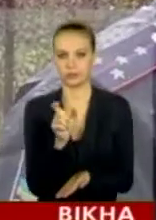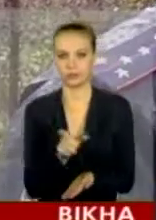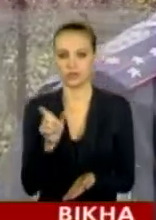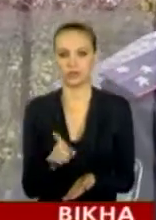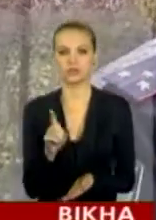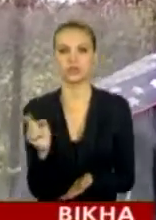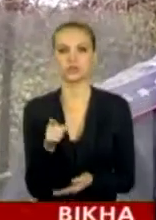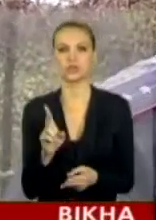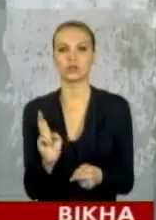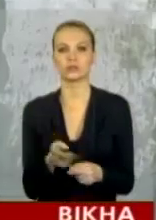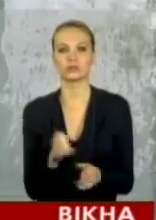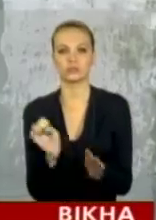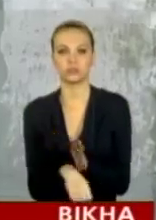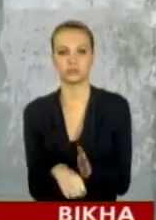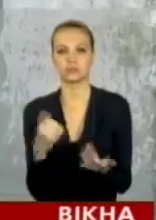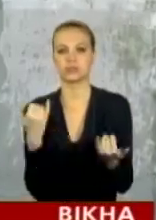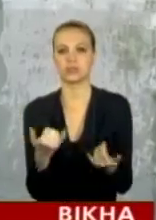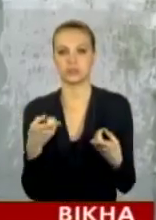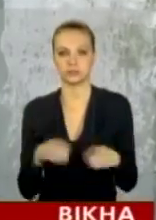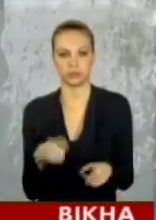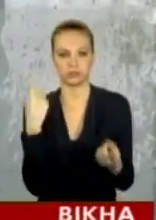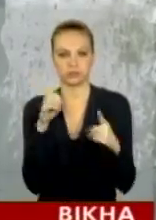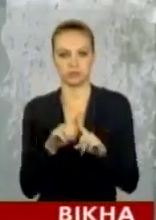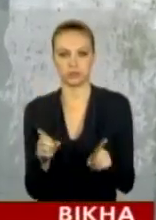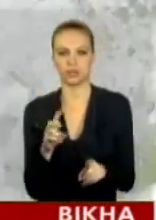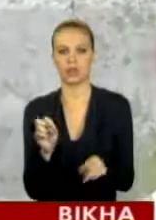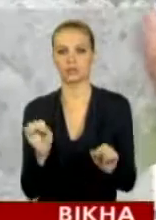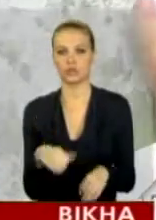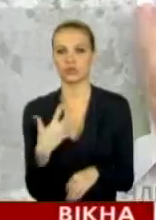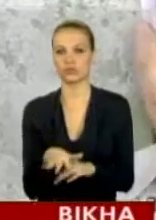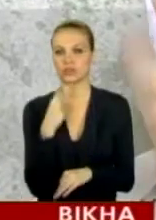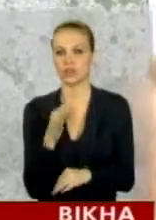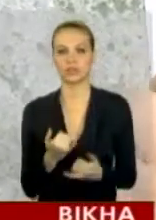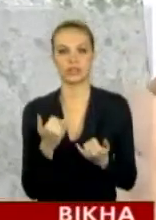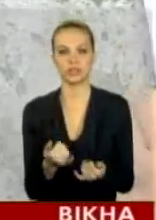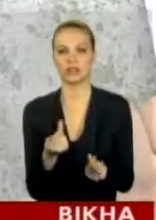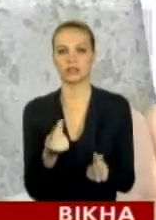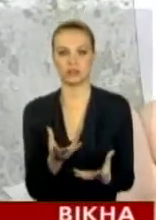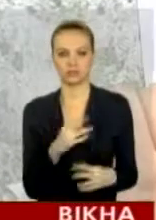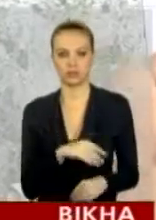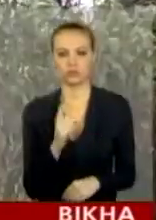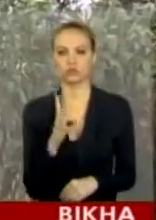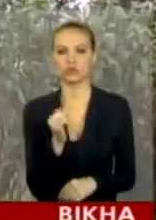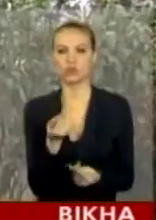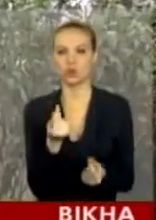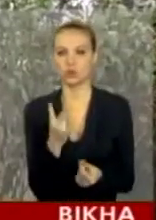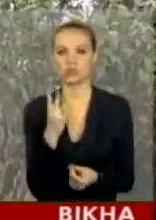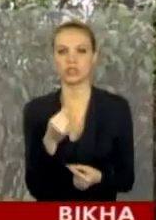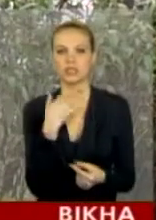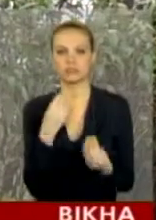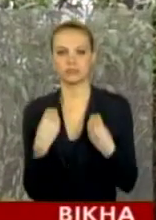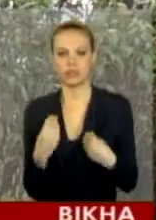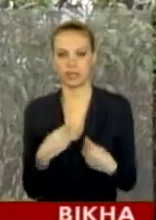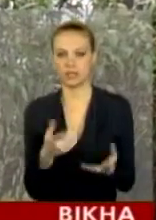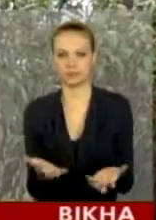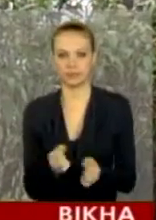що їх позбавлено життя. Справжня загадка, та вже можна сказати, не заради матеріальної наживи, адже ані гроші, ані прикрас